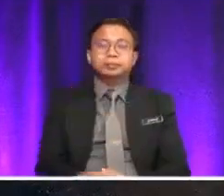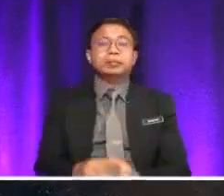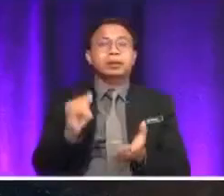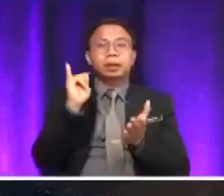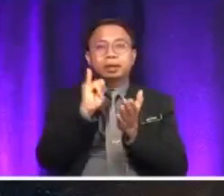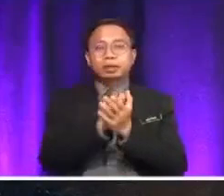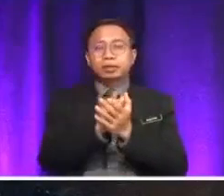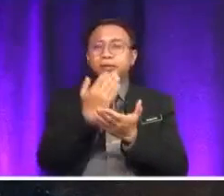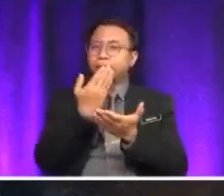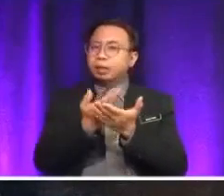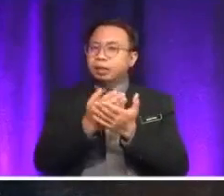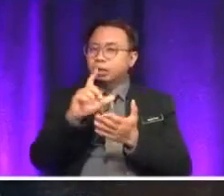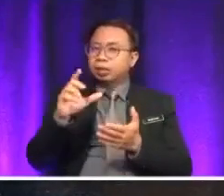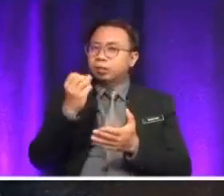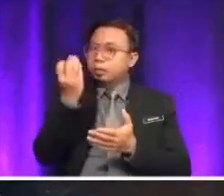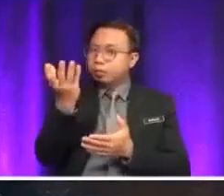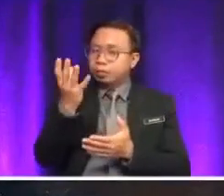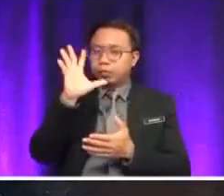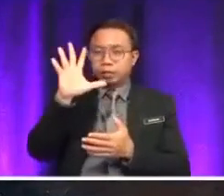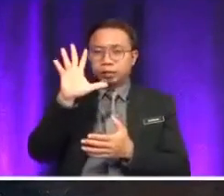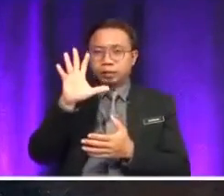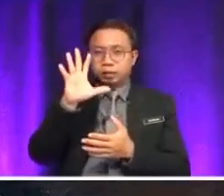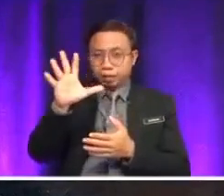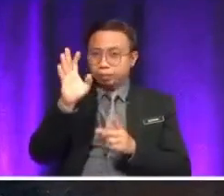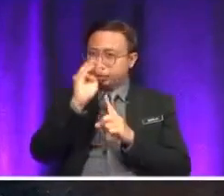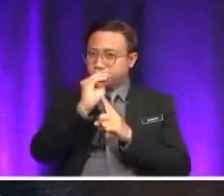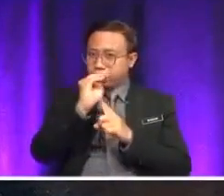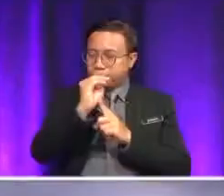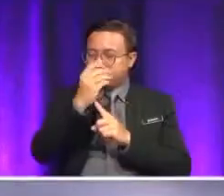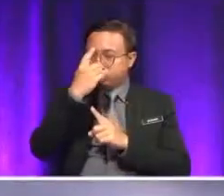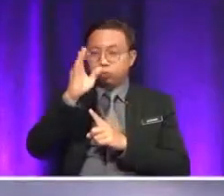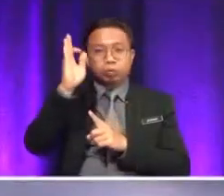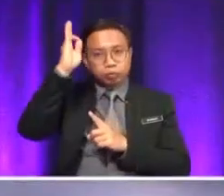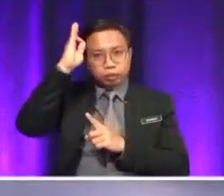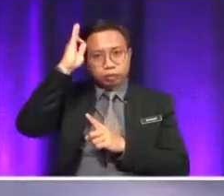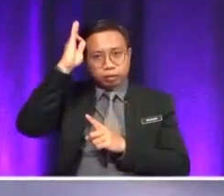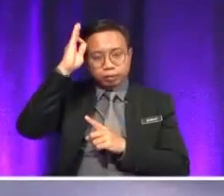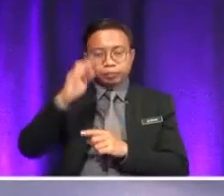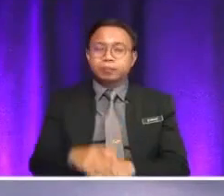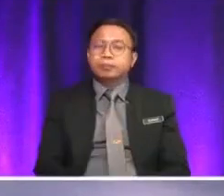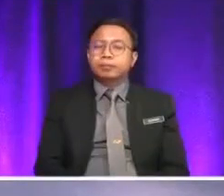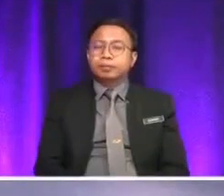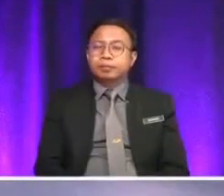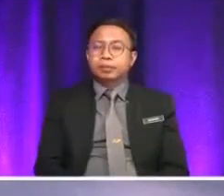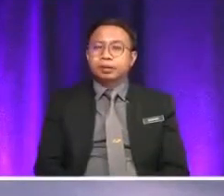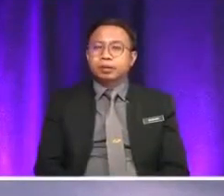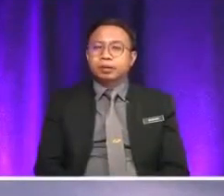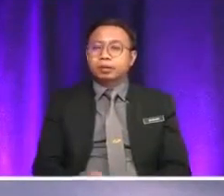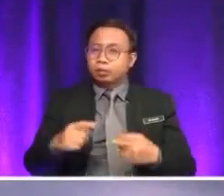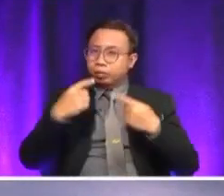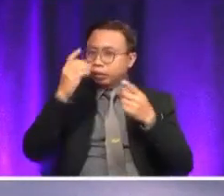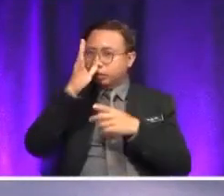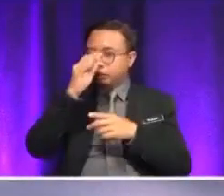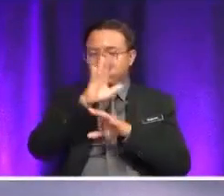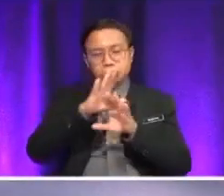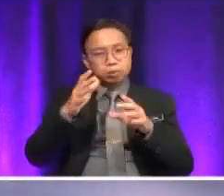Itu dia. Baik, berapa markah cikgu untuk Firdaus? Okey, bagi 5. 5 markah untuk Firdaus juga. Wah, cikgu, Firdaus pergi Melaka tak